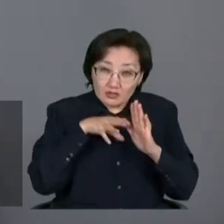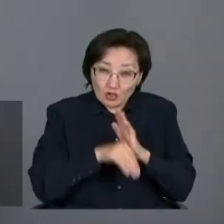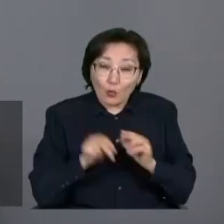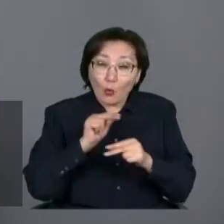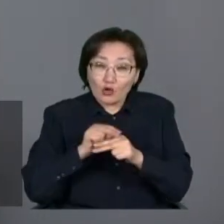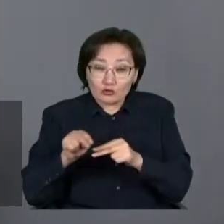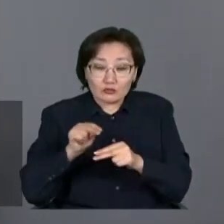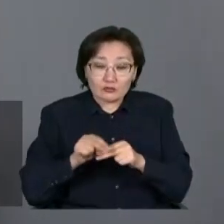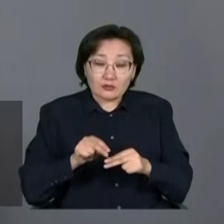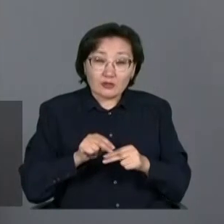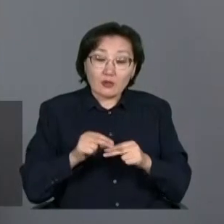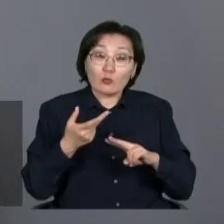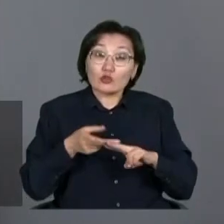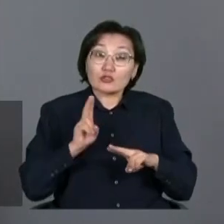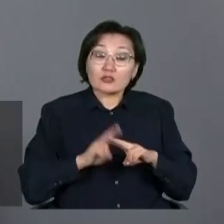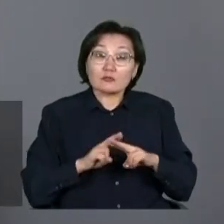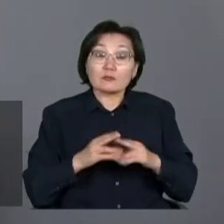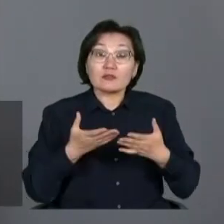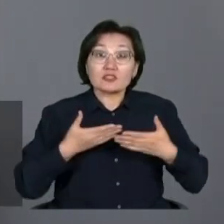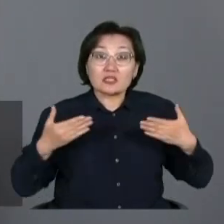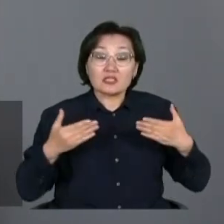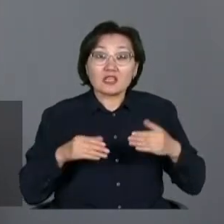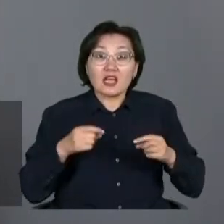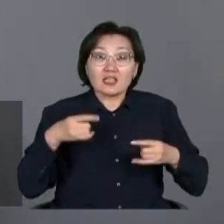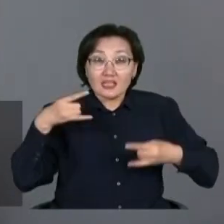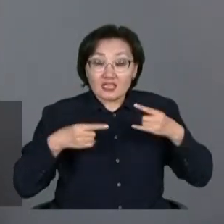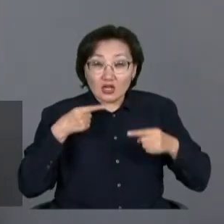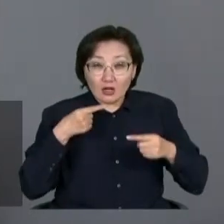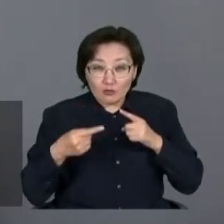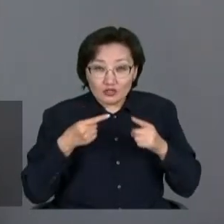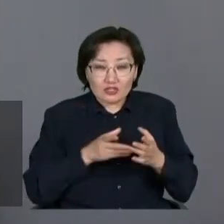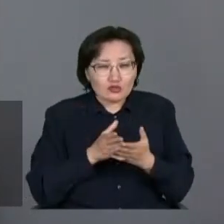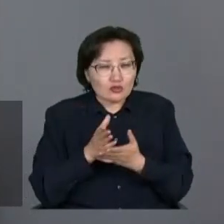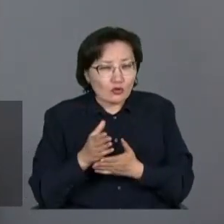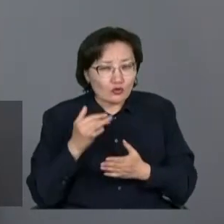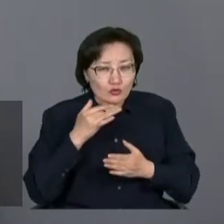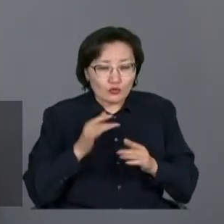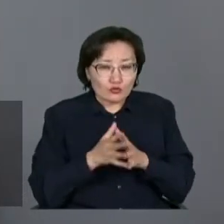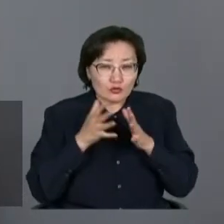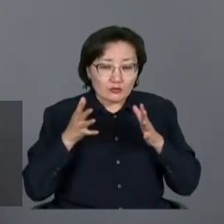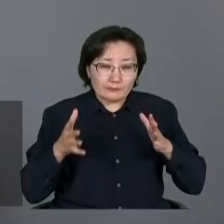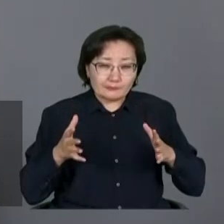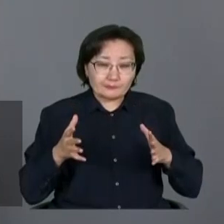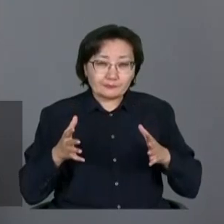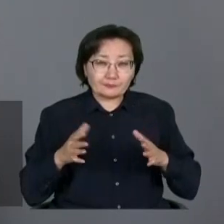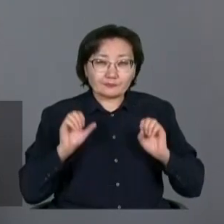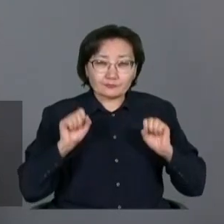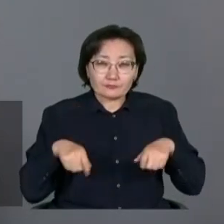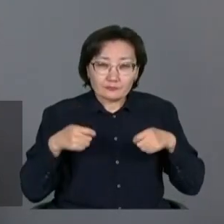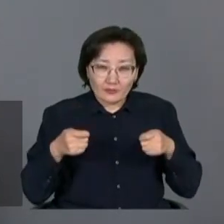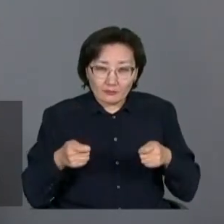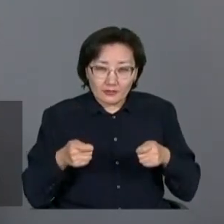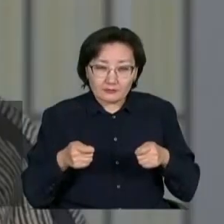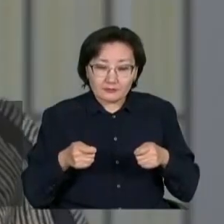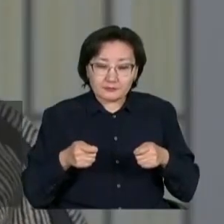оқыту. Ол дегеніміз бізде телекоммуникация саласына үлкен жаңегінде мүмкіндік беріп отыр деп